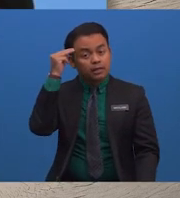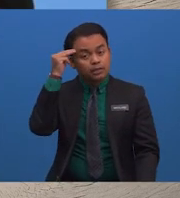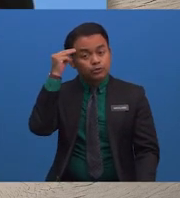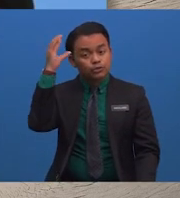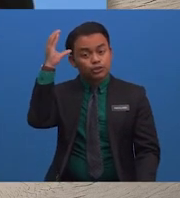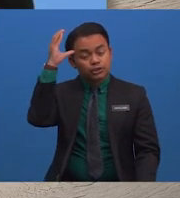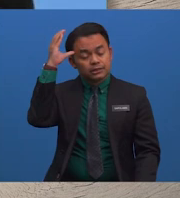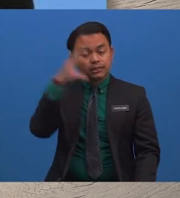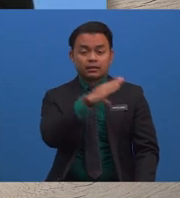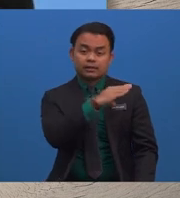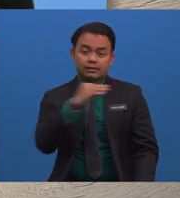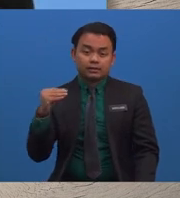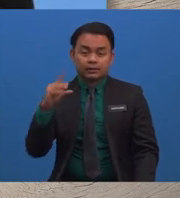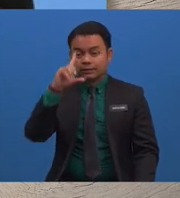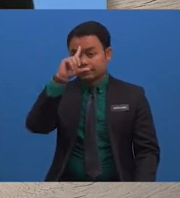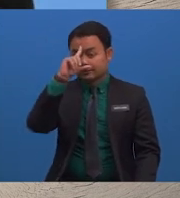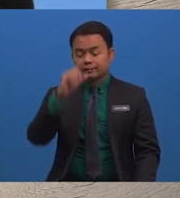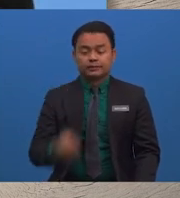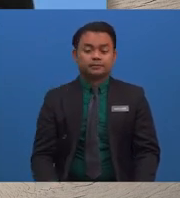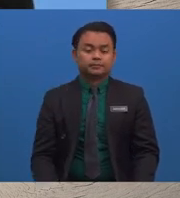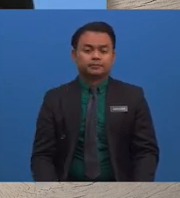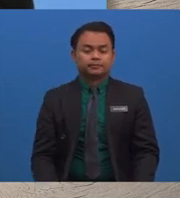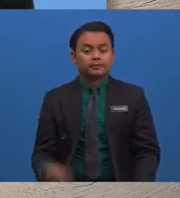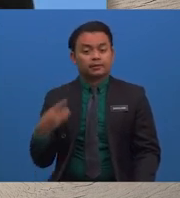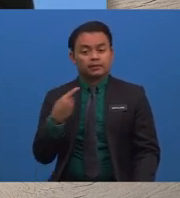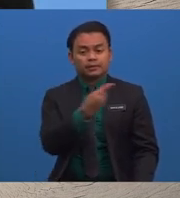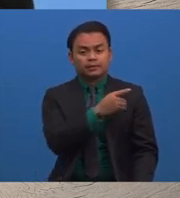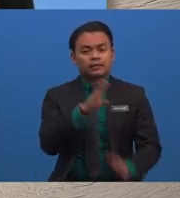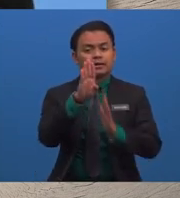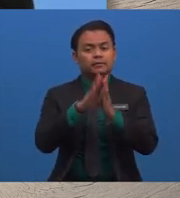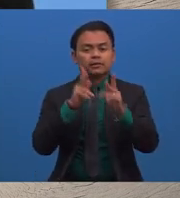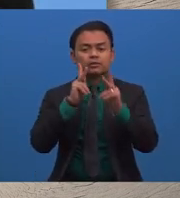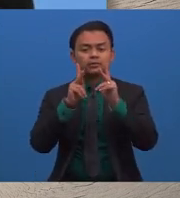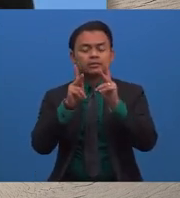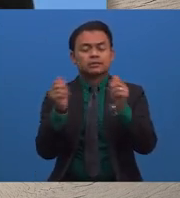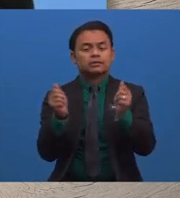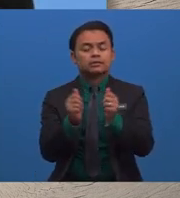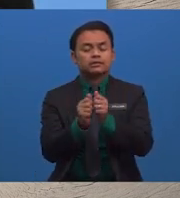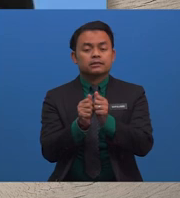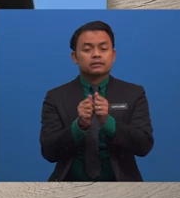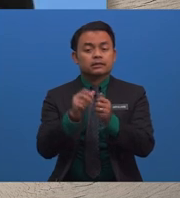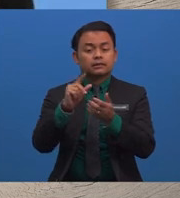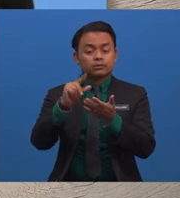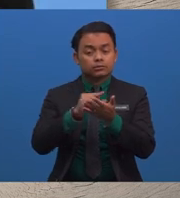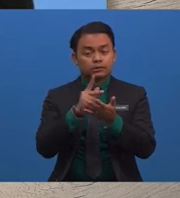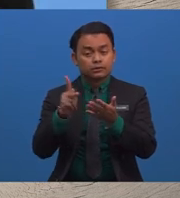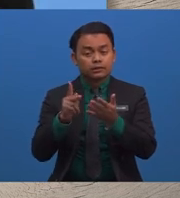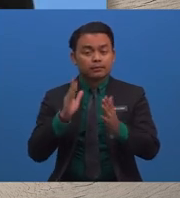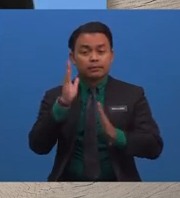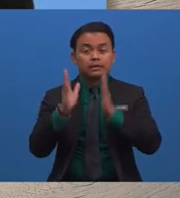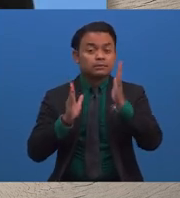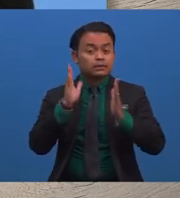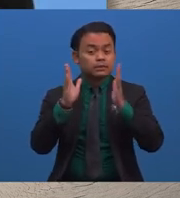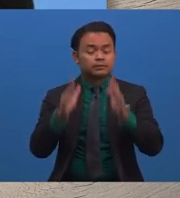Cina dan orang India. Kita berkomunikasi dengan menggunakan bahasa Melayu.